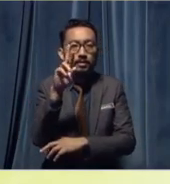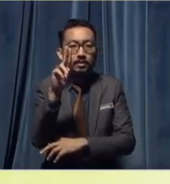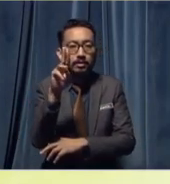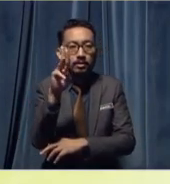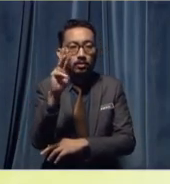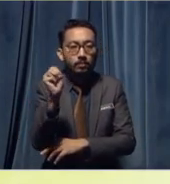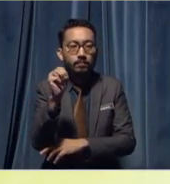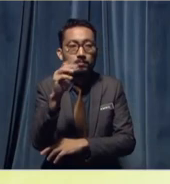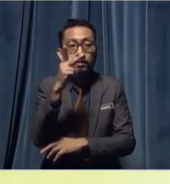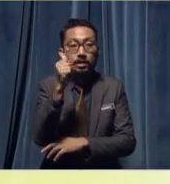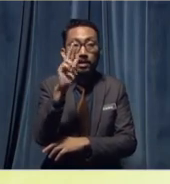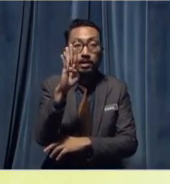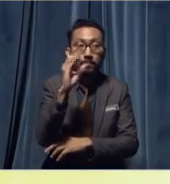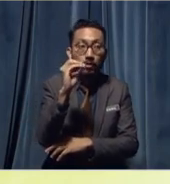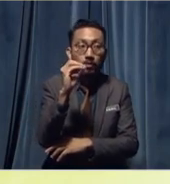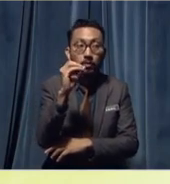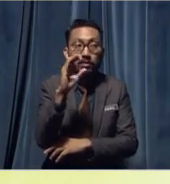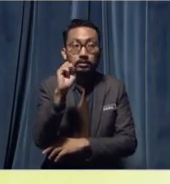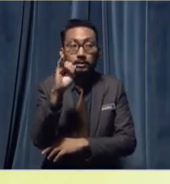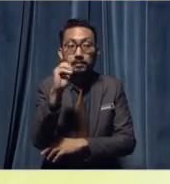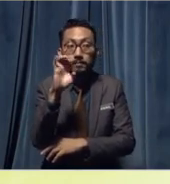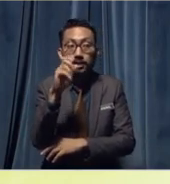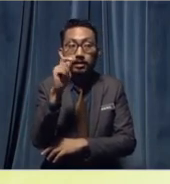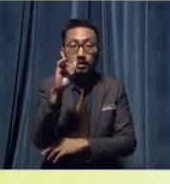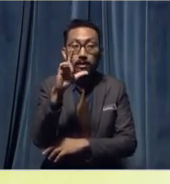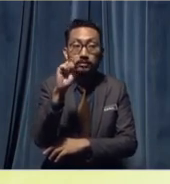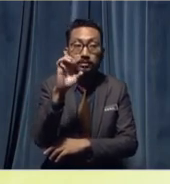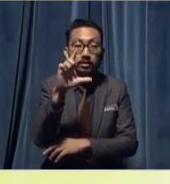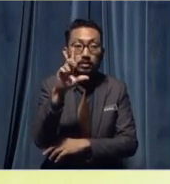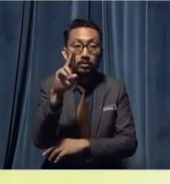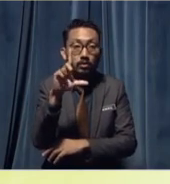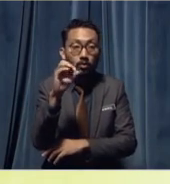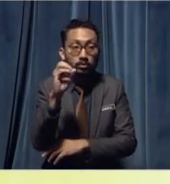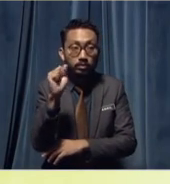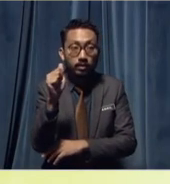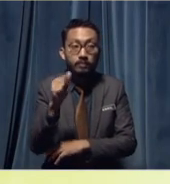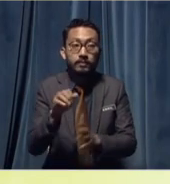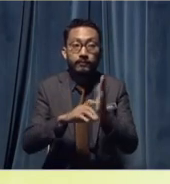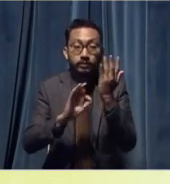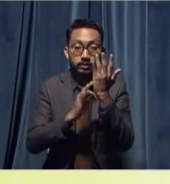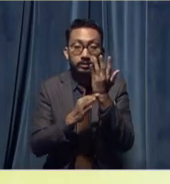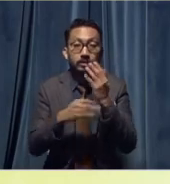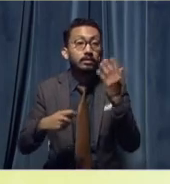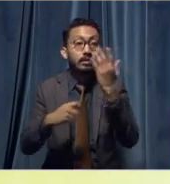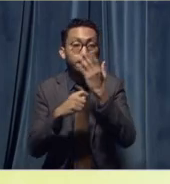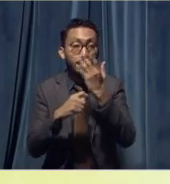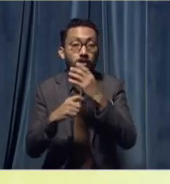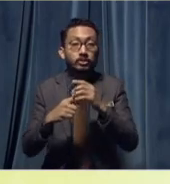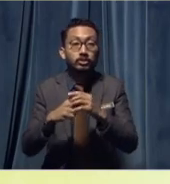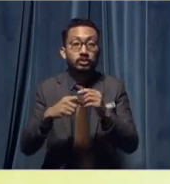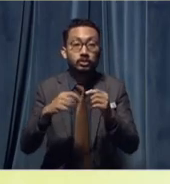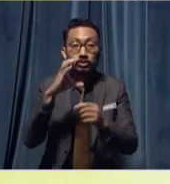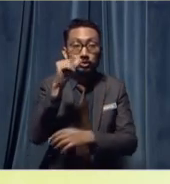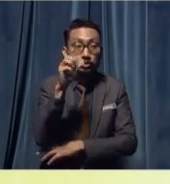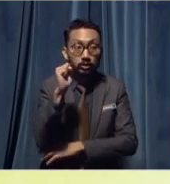selulosa berfungsi menambah cas negatif pada fabrik